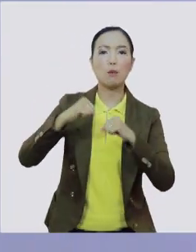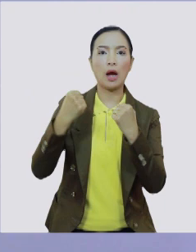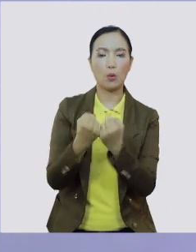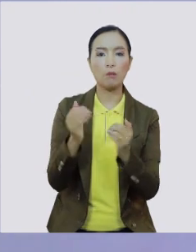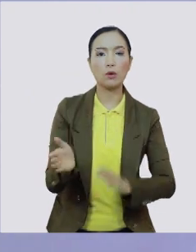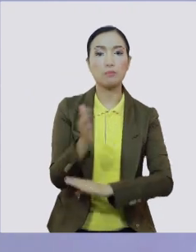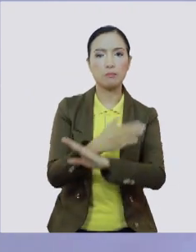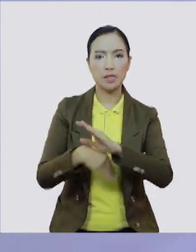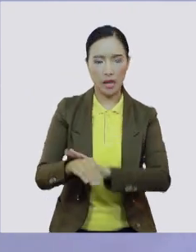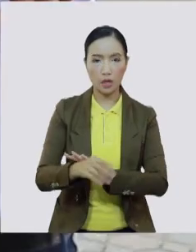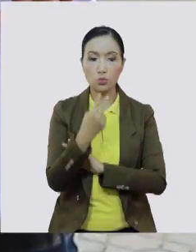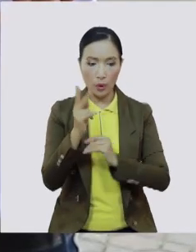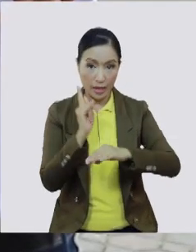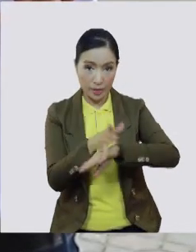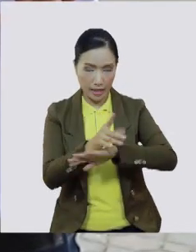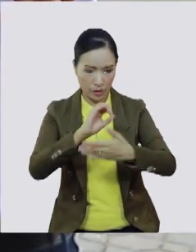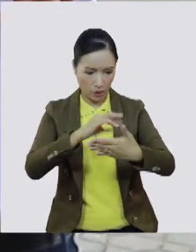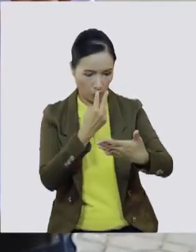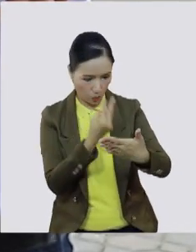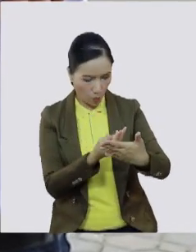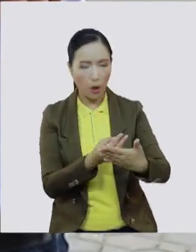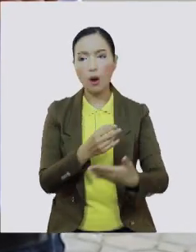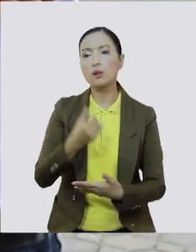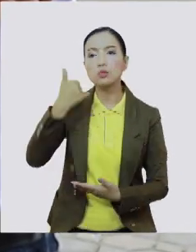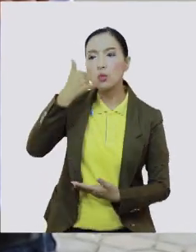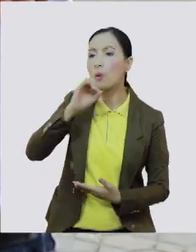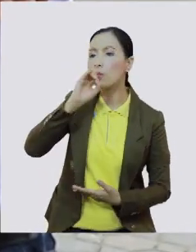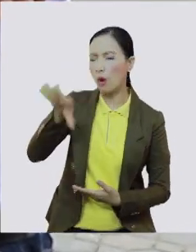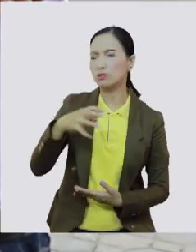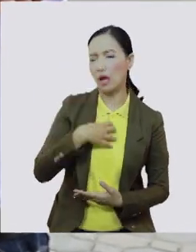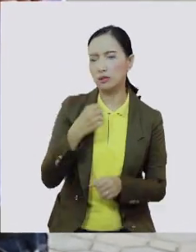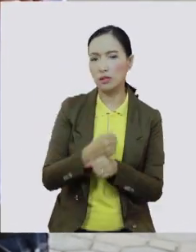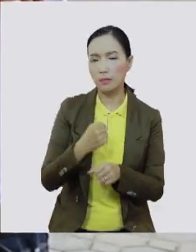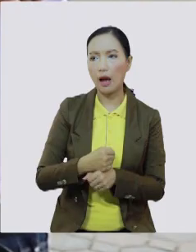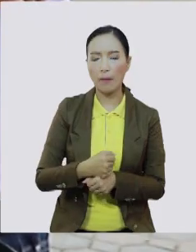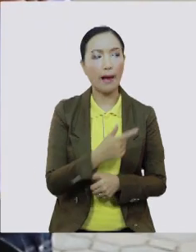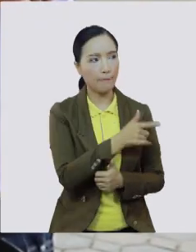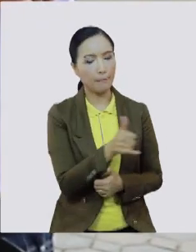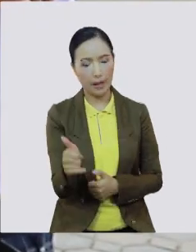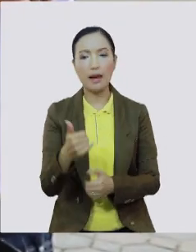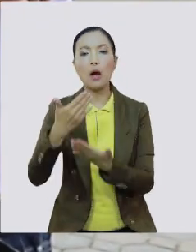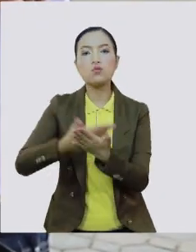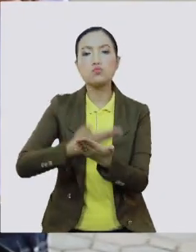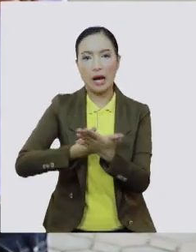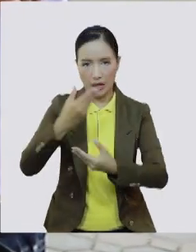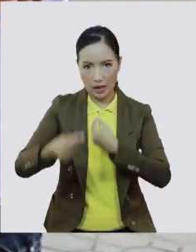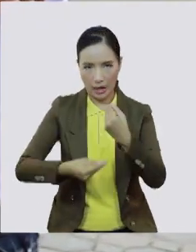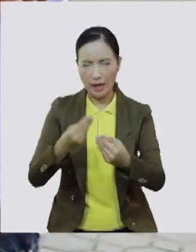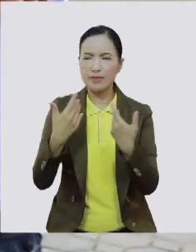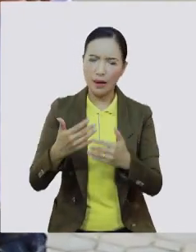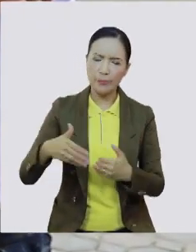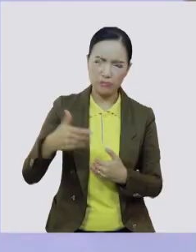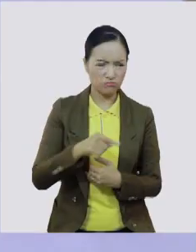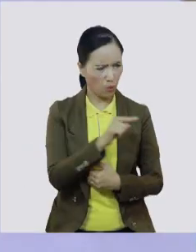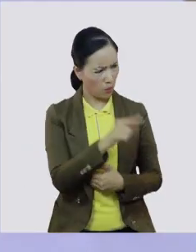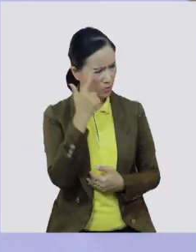เองหนูเซิร์ชดูอินเทอร์เน็ตเสร็จแล้วก็บอกว่าหนูอยากทำงานเขาก็เลยให้หนูไปขายหวยก่อนสักครู่นึงเขาบอกว่าหนูอ่ะ